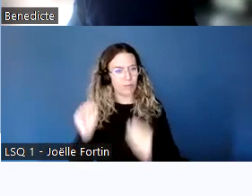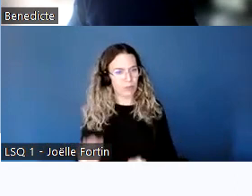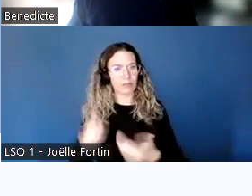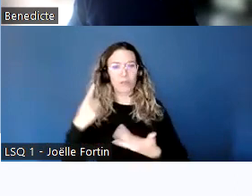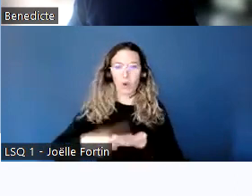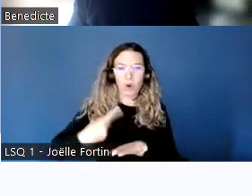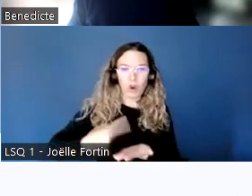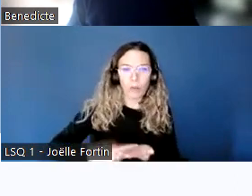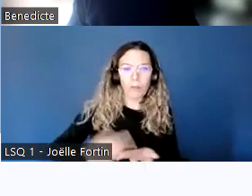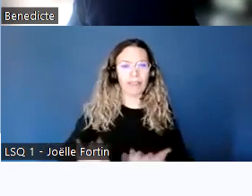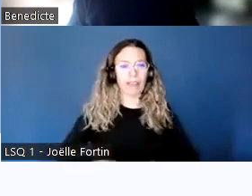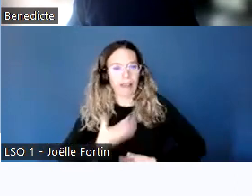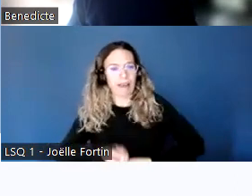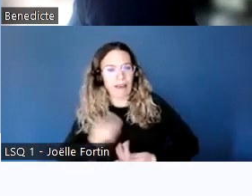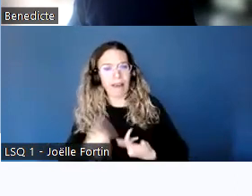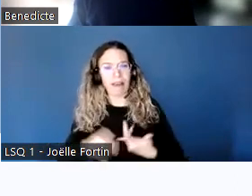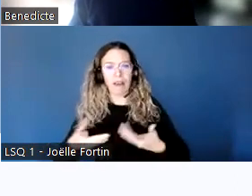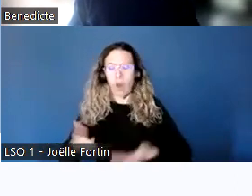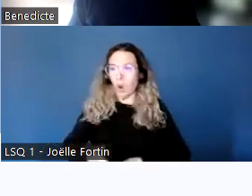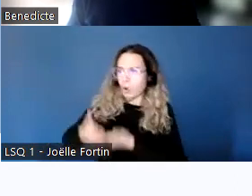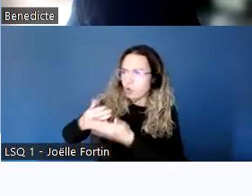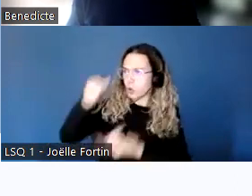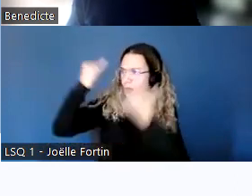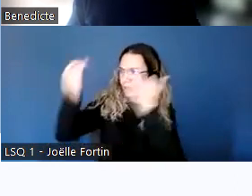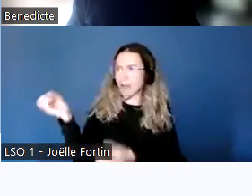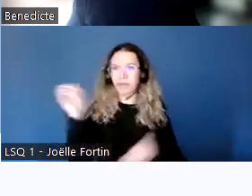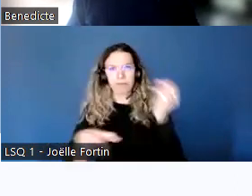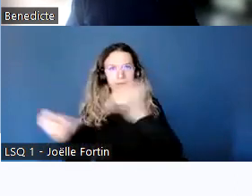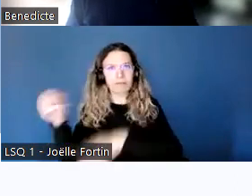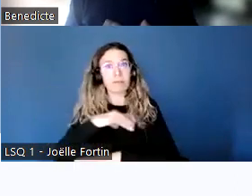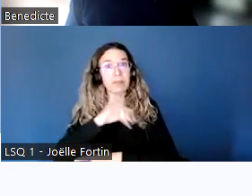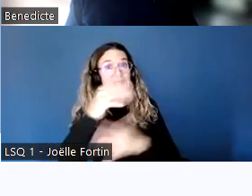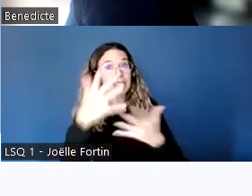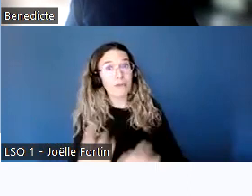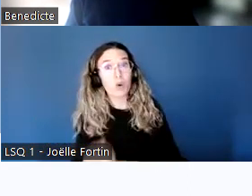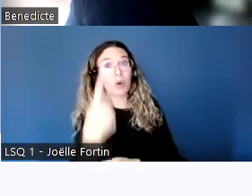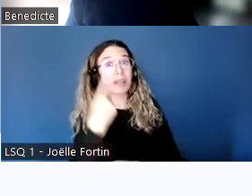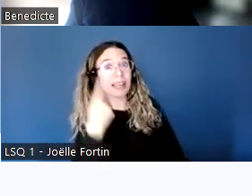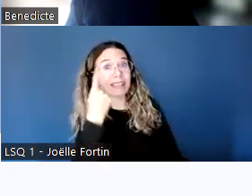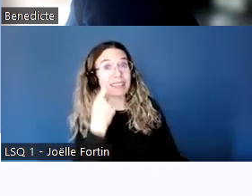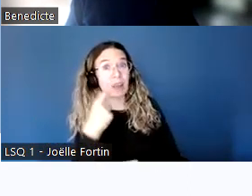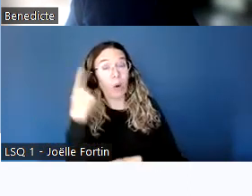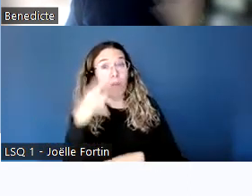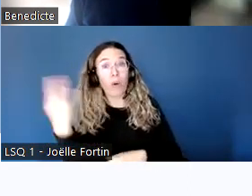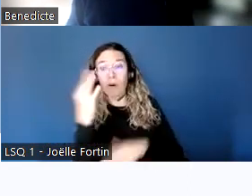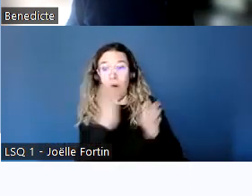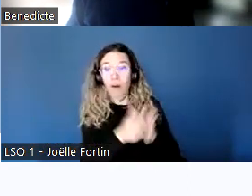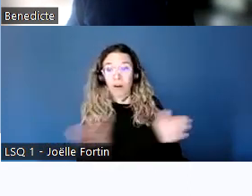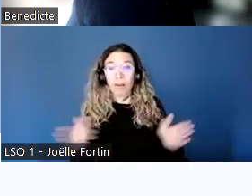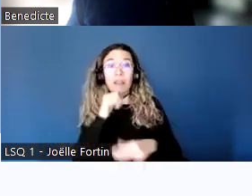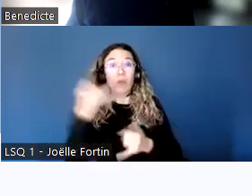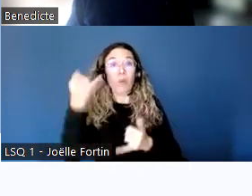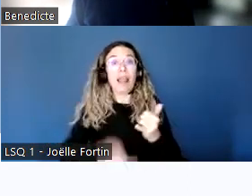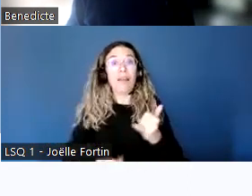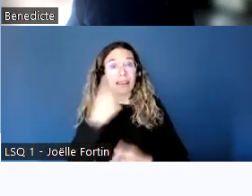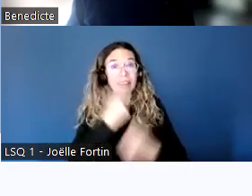des commentaires entre vous, pour échanger des ressources. Par contre, si vous souhaitez poser une question à nos présentatrices pour la fin de la présentation,